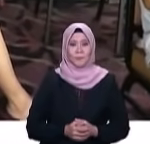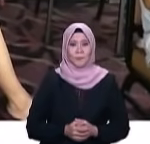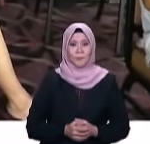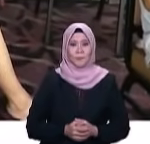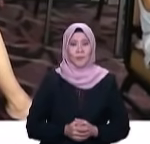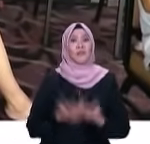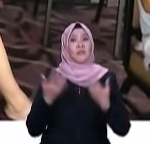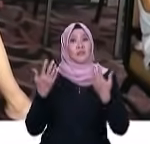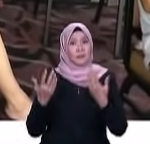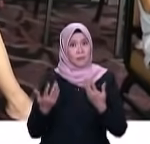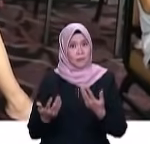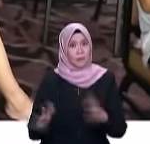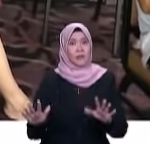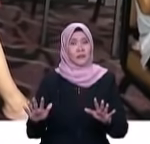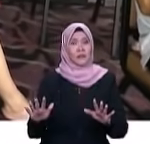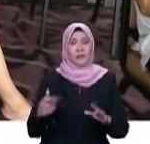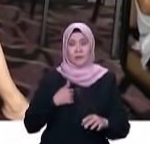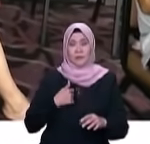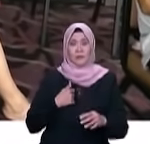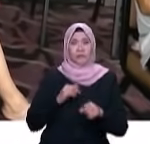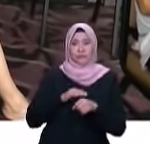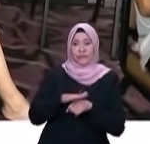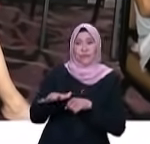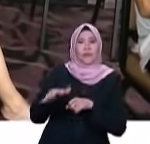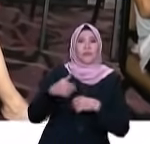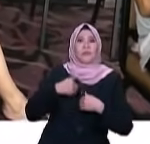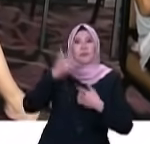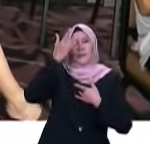Dan lepas itu saya dah kena COVID.